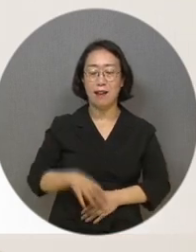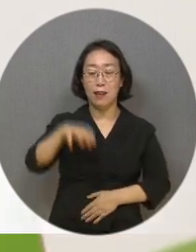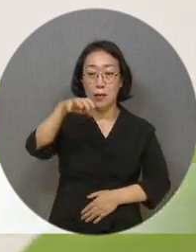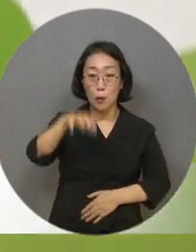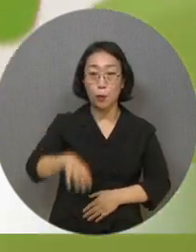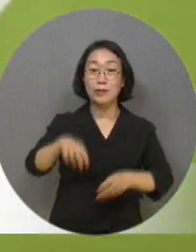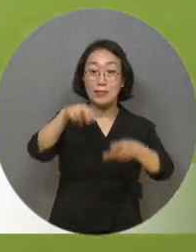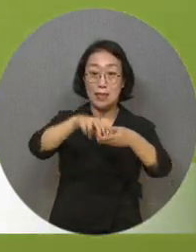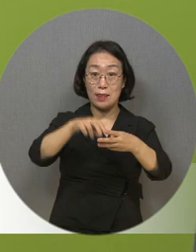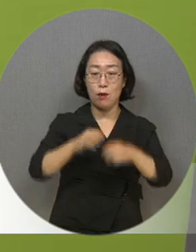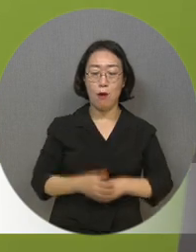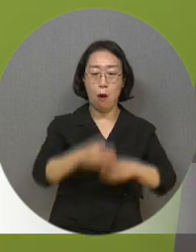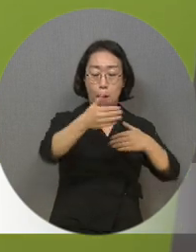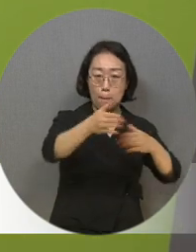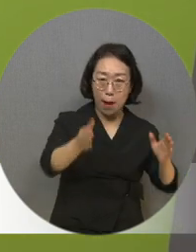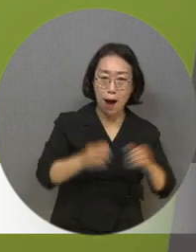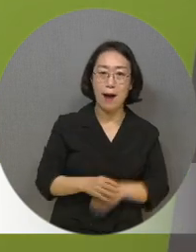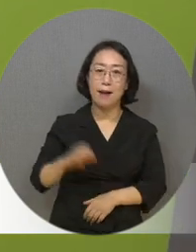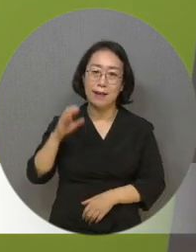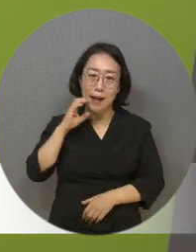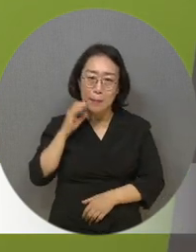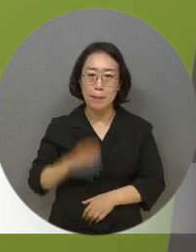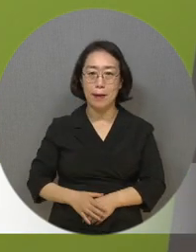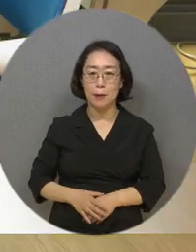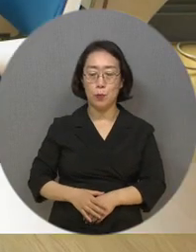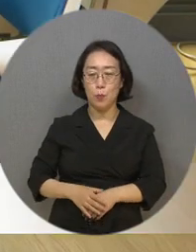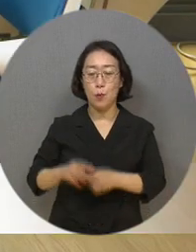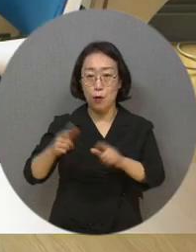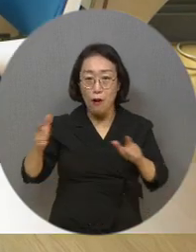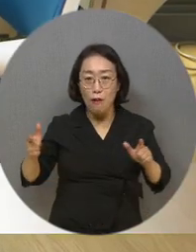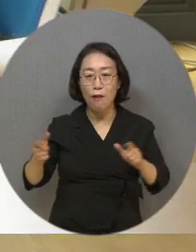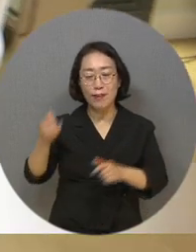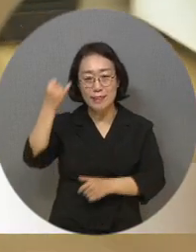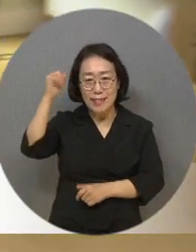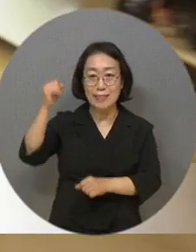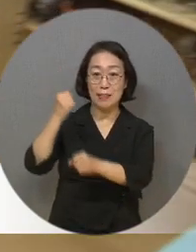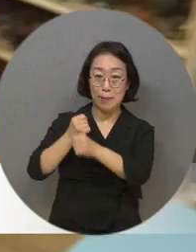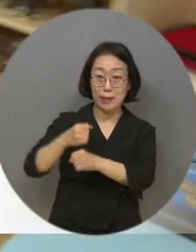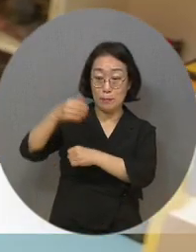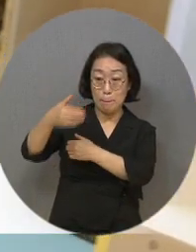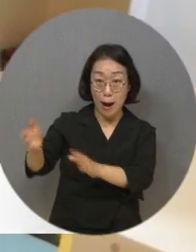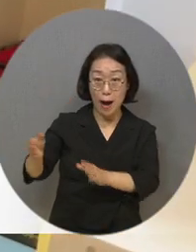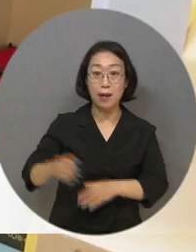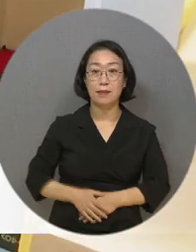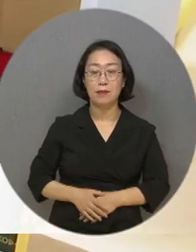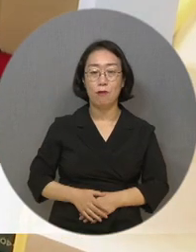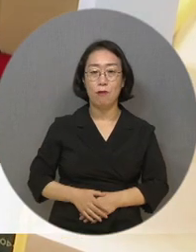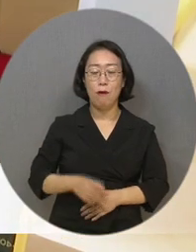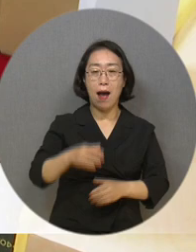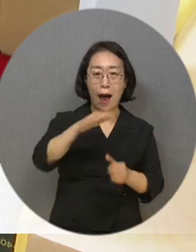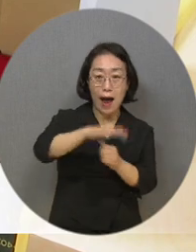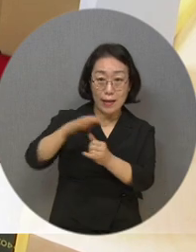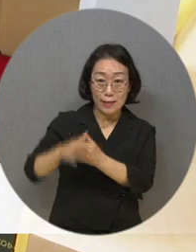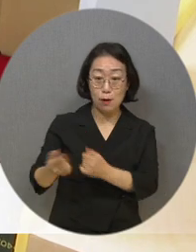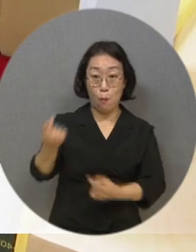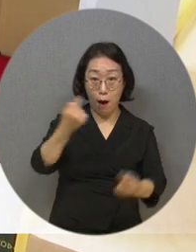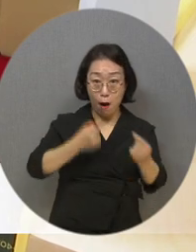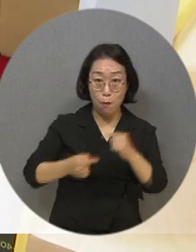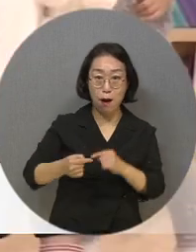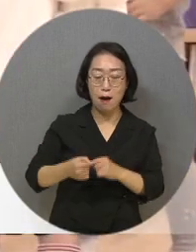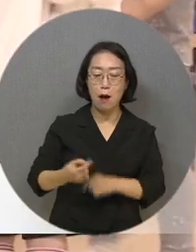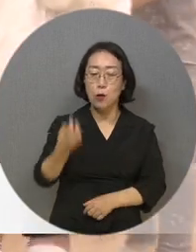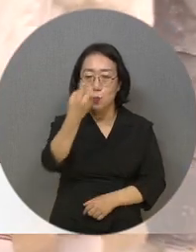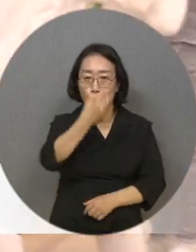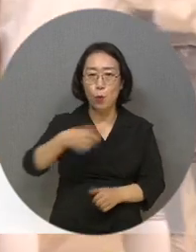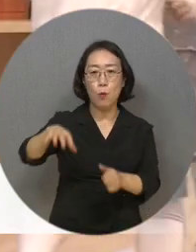아동돌봄센터에는 커뮤니티룸, 북카페, 창작공간 등이 들어서 만 6세에서 12세 아동을 대상으로 방과 후 돌봄을 담당할